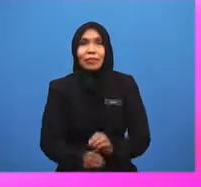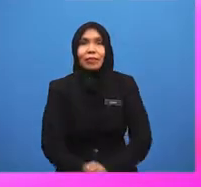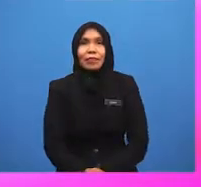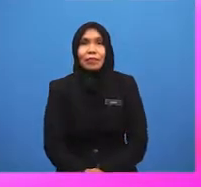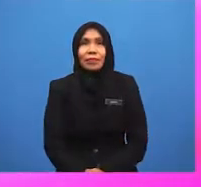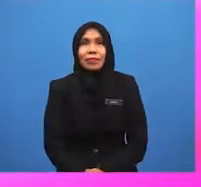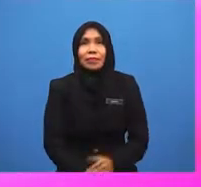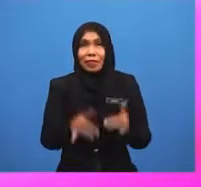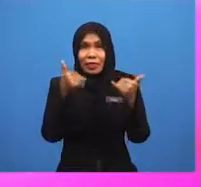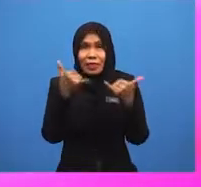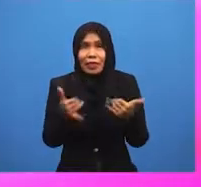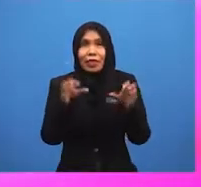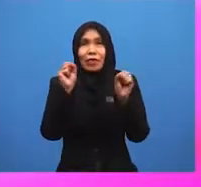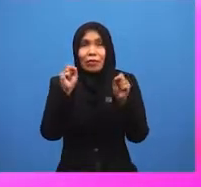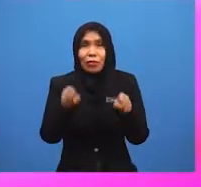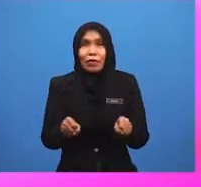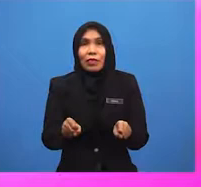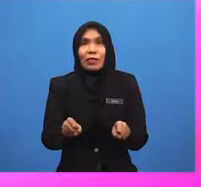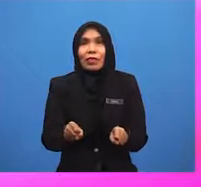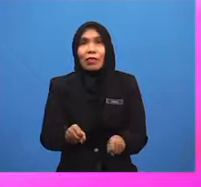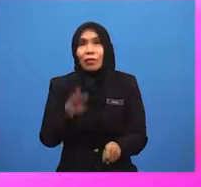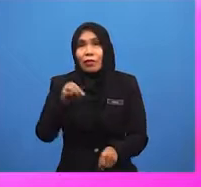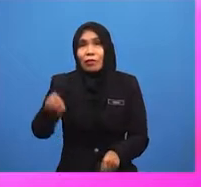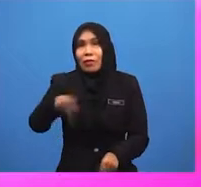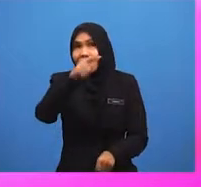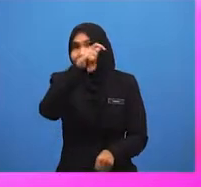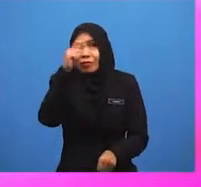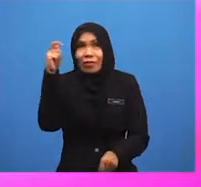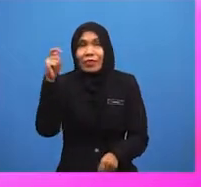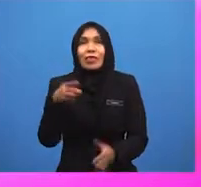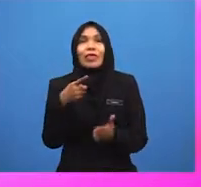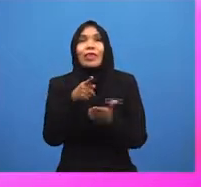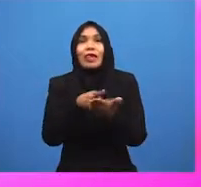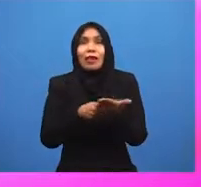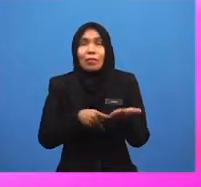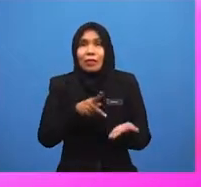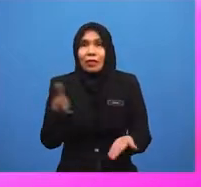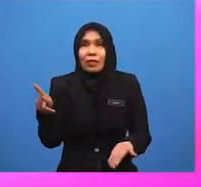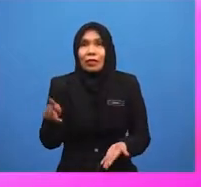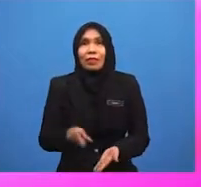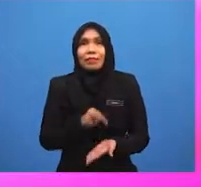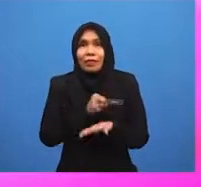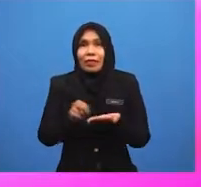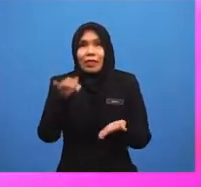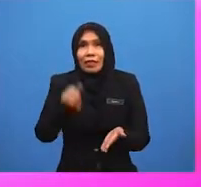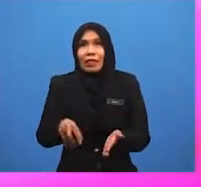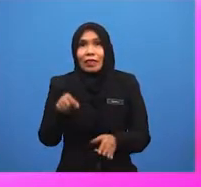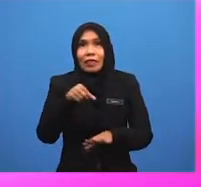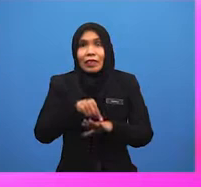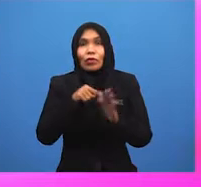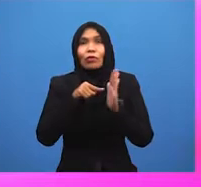Sekarang, boleh tak murid-murid meneka apakah nilai yang ditunjukkan dalam gambar